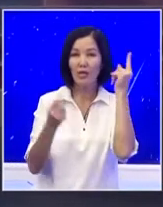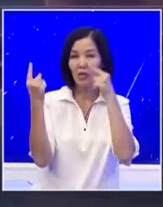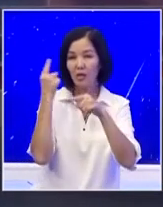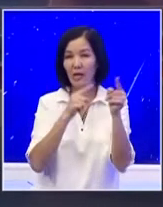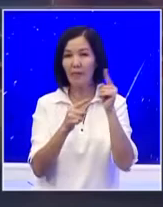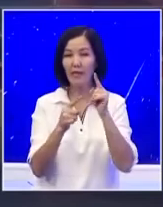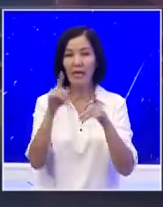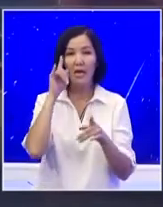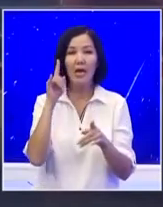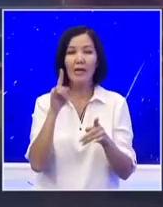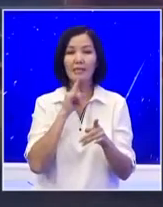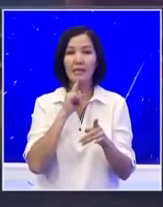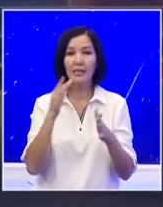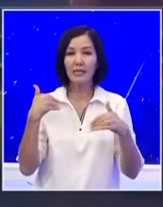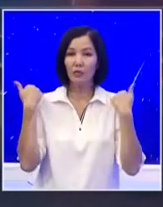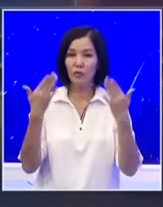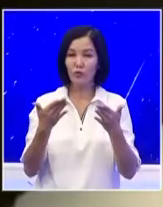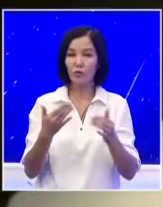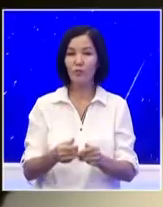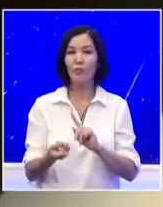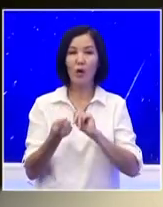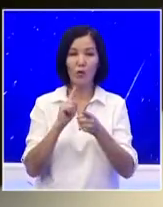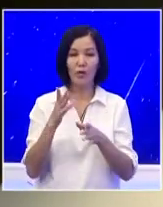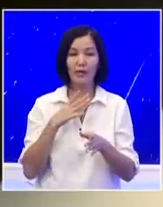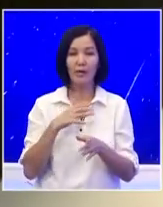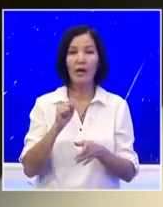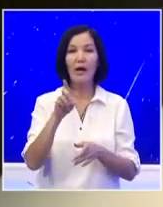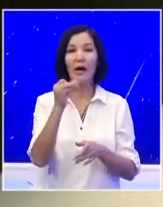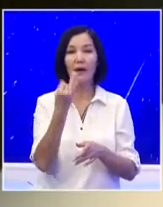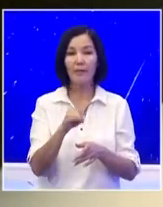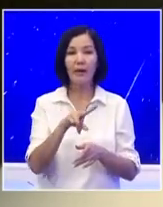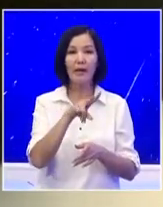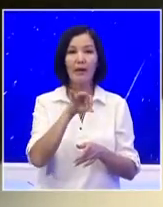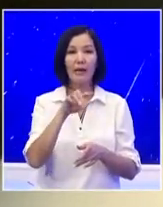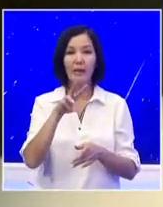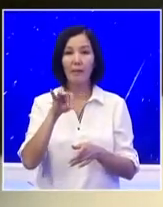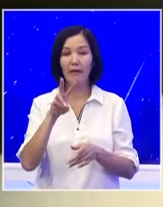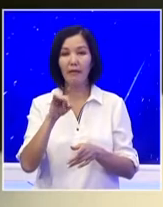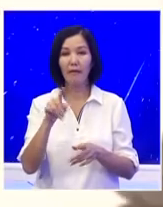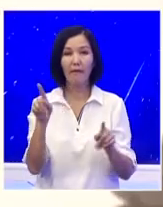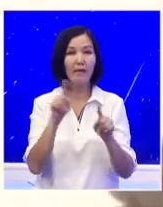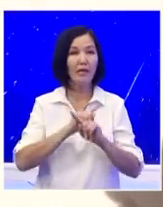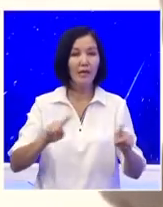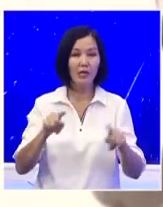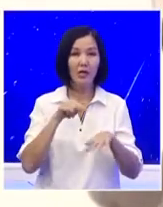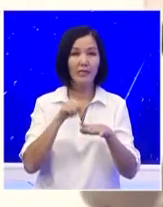тәржімалап, қазаққа аманат етіпті. Абай Құнанбайұлына Лермонтов шығармашылығы ерекше әсер еткенін аудармаларынан байқауға